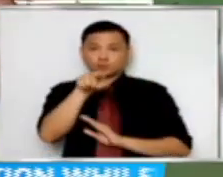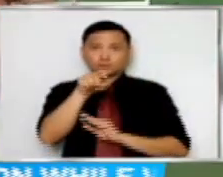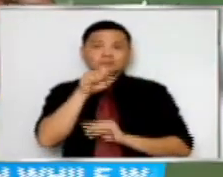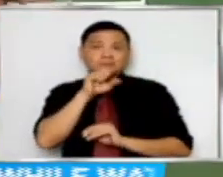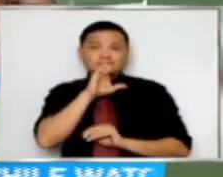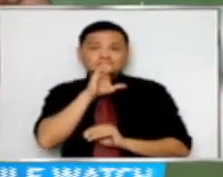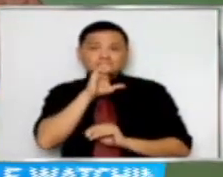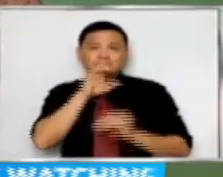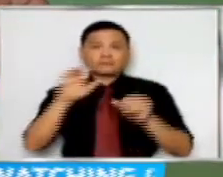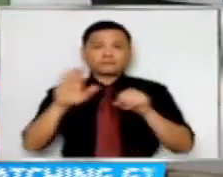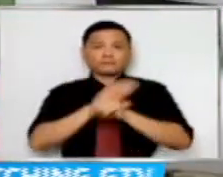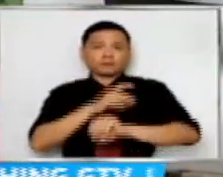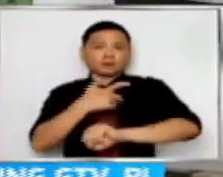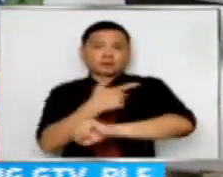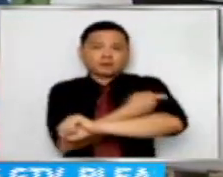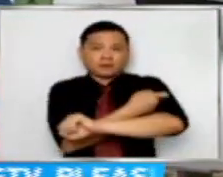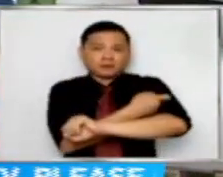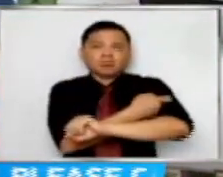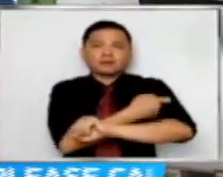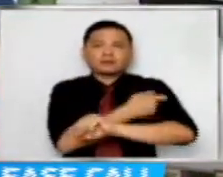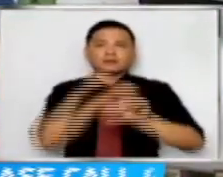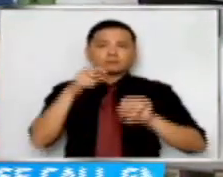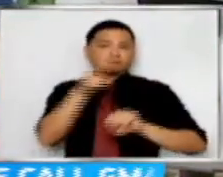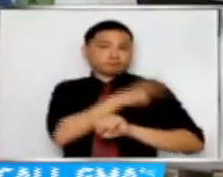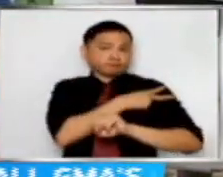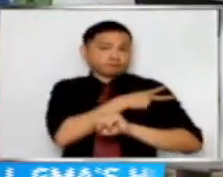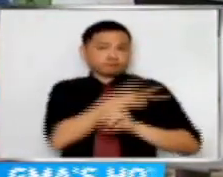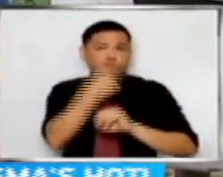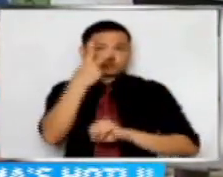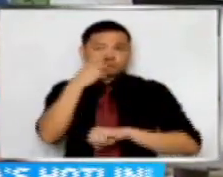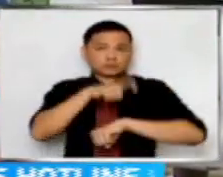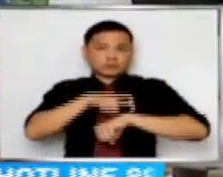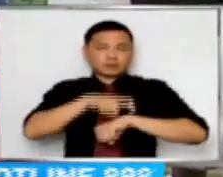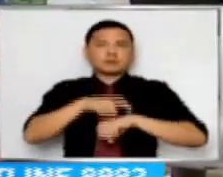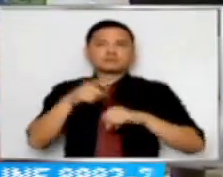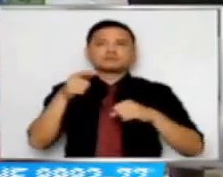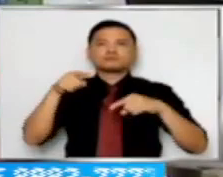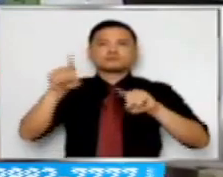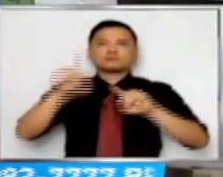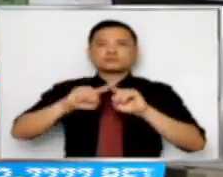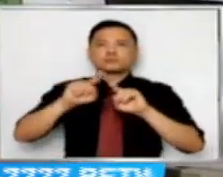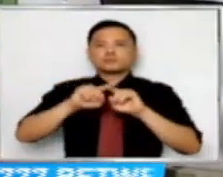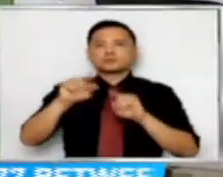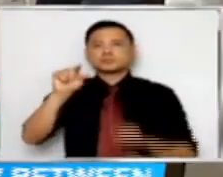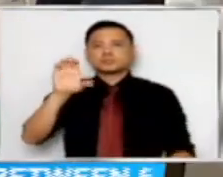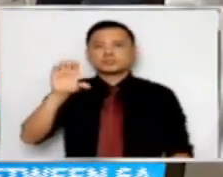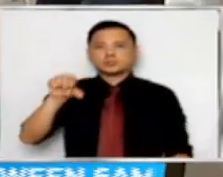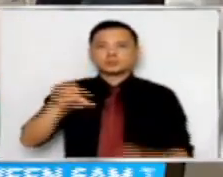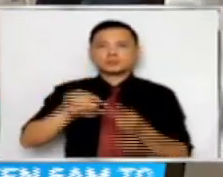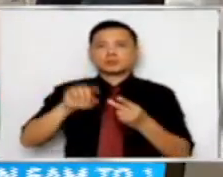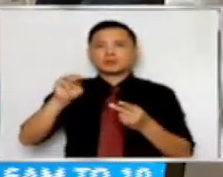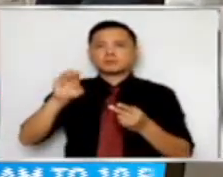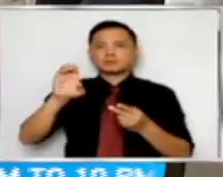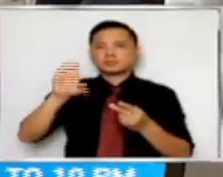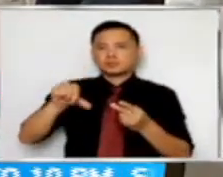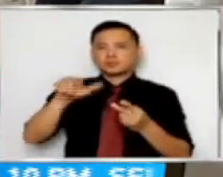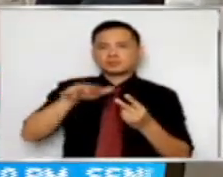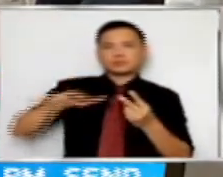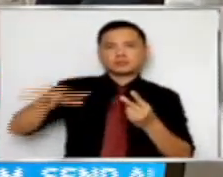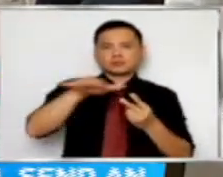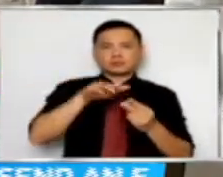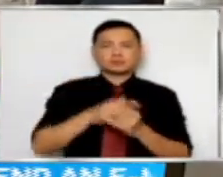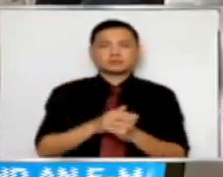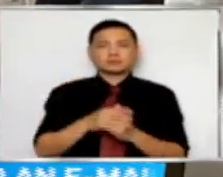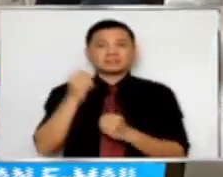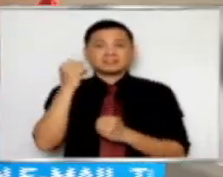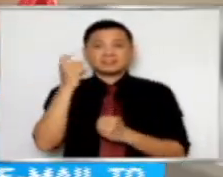at MGCQ areas. Sa mga lugar na may kaparehas na quarantine classification, hindi pa rin po pwede ang interzonal travel